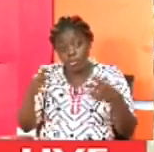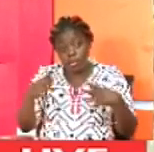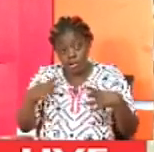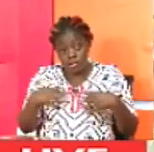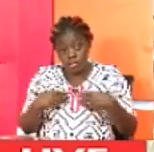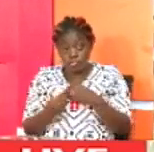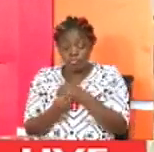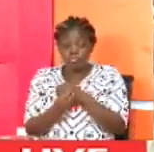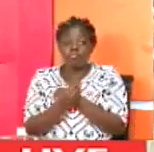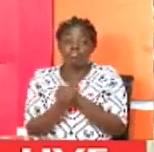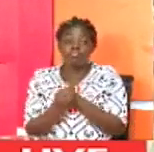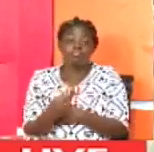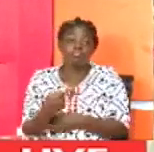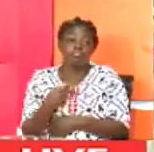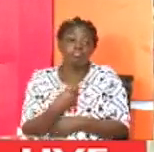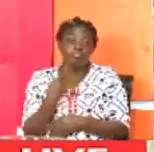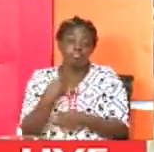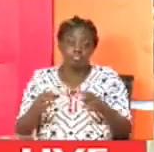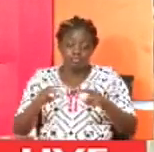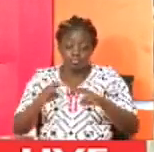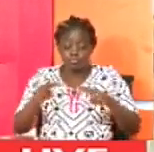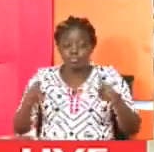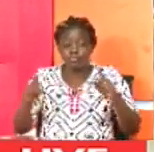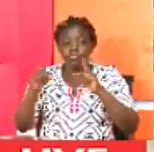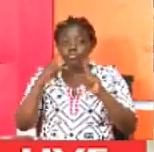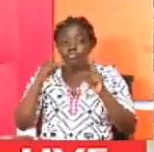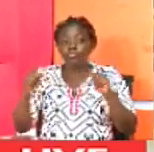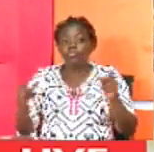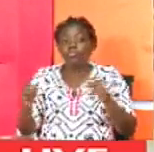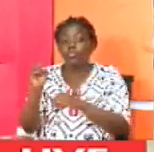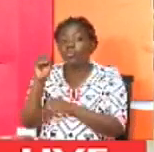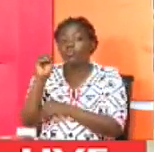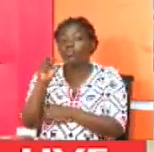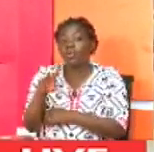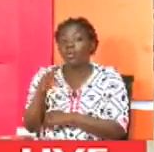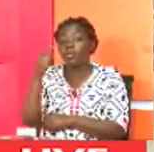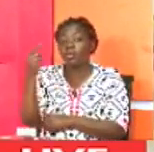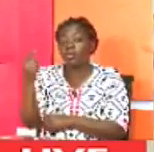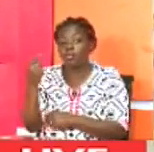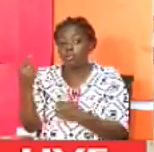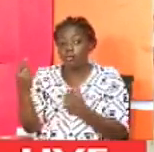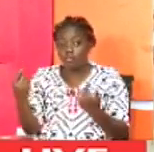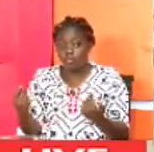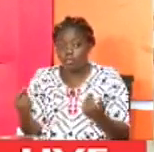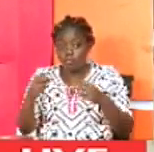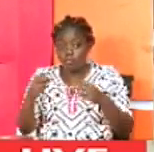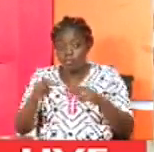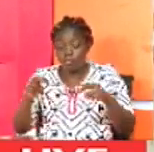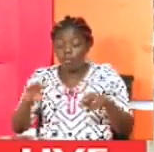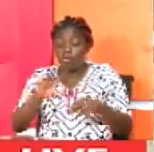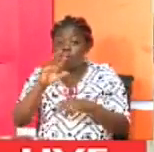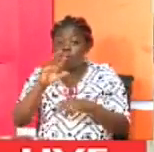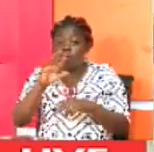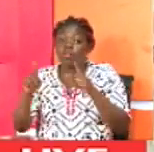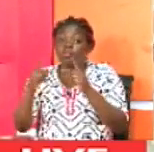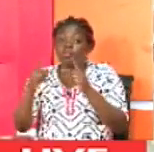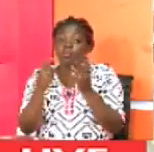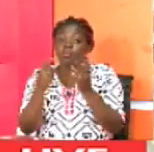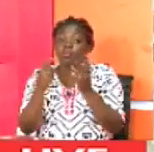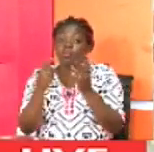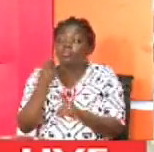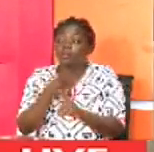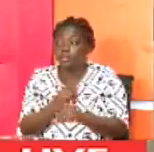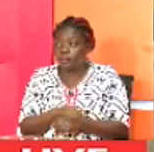bribed. Muweza ategeza nti abekebejja woteeri bayita ba assessors bali 12 bokka. Ng'omulungu gw'okwekebejja woteeri zonna mu ggwanga gubabeerera